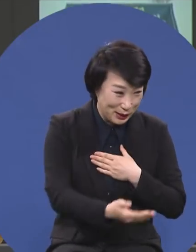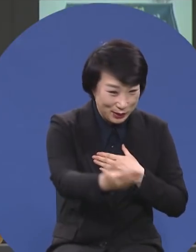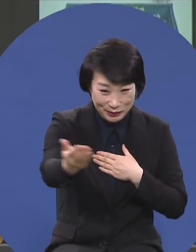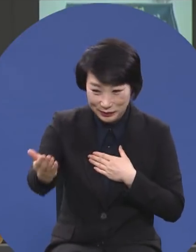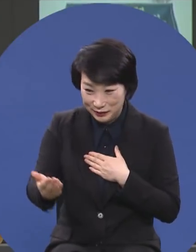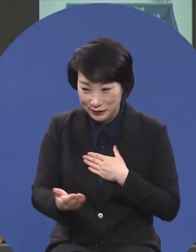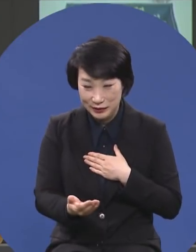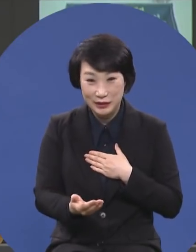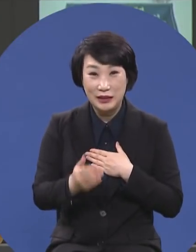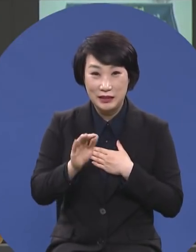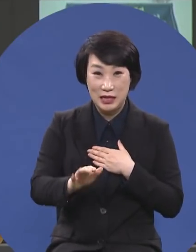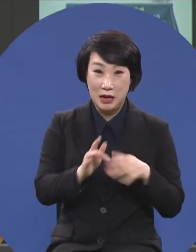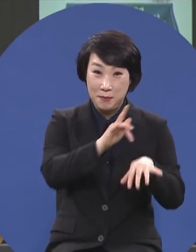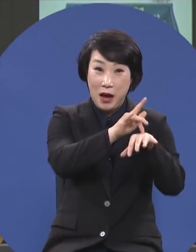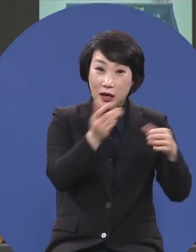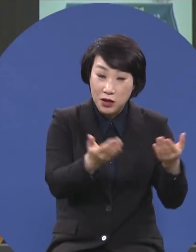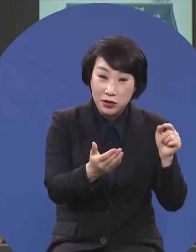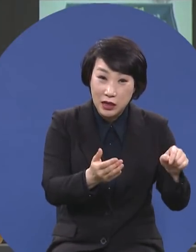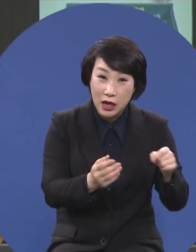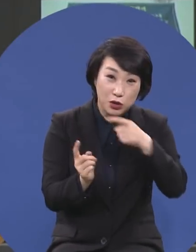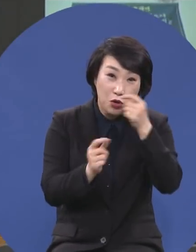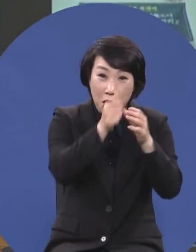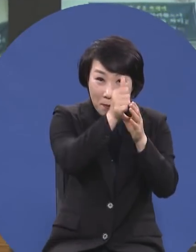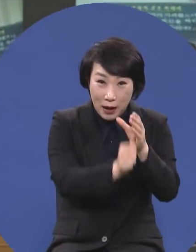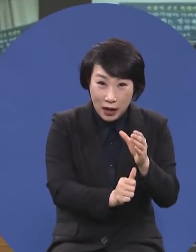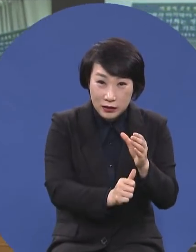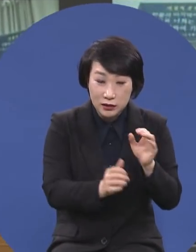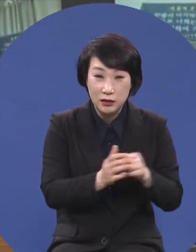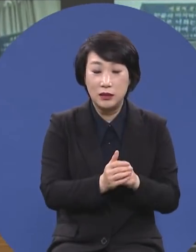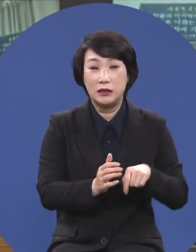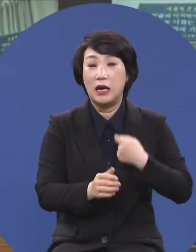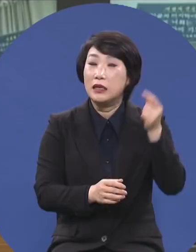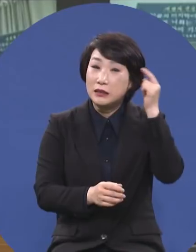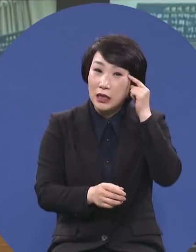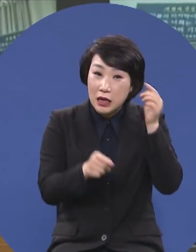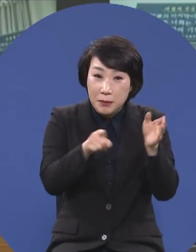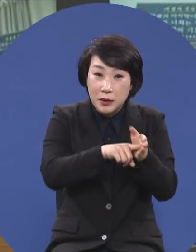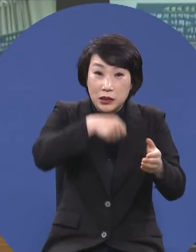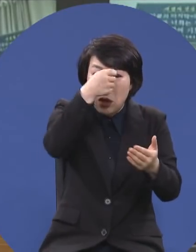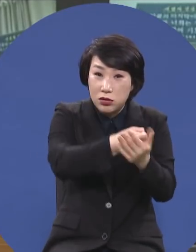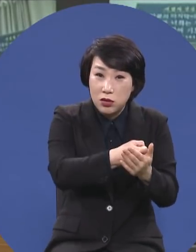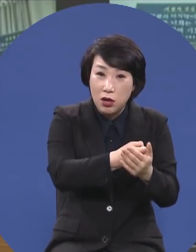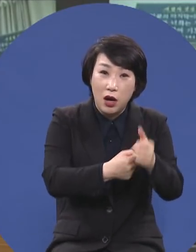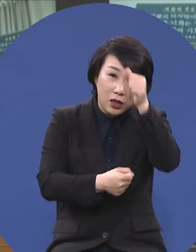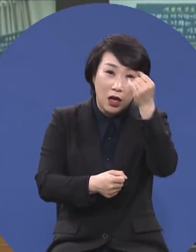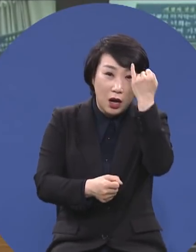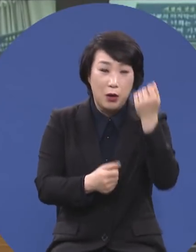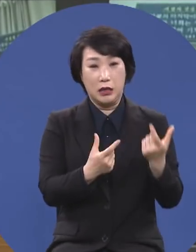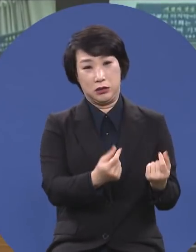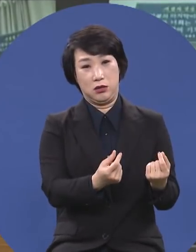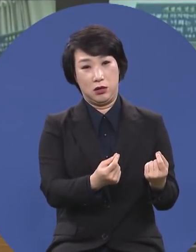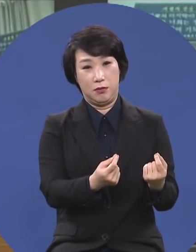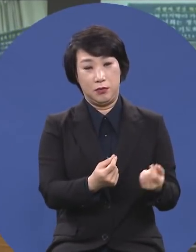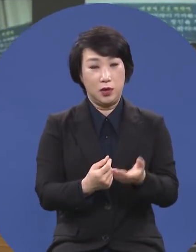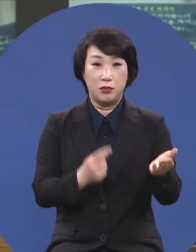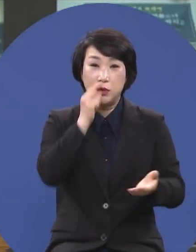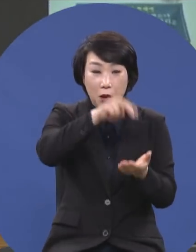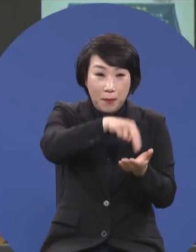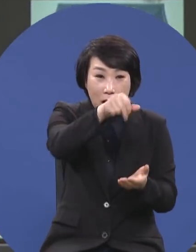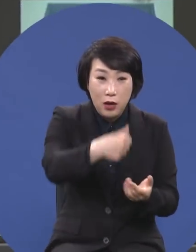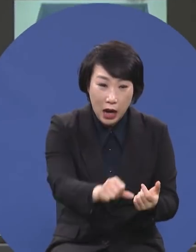여러분, 마귀 역사에게 유혹받은 자기 신념의 결정은 아담과 하와같이